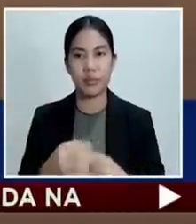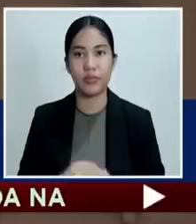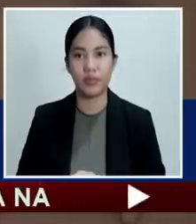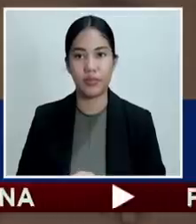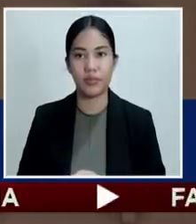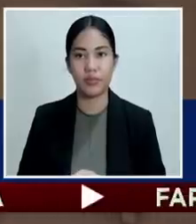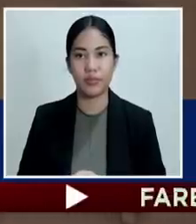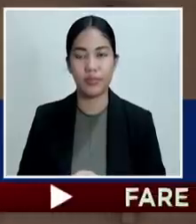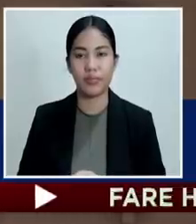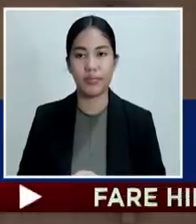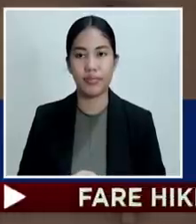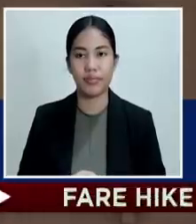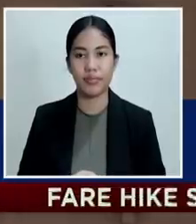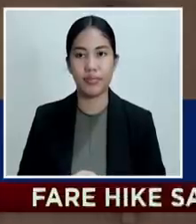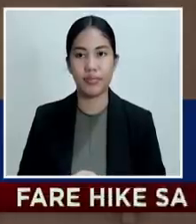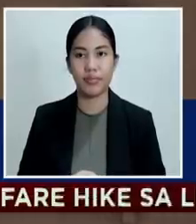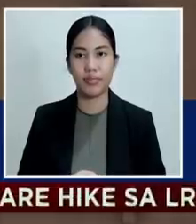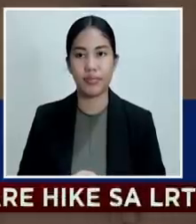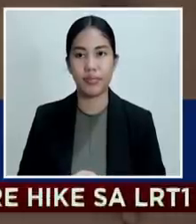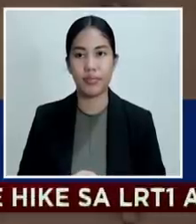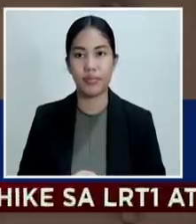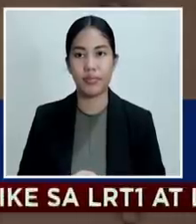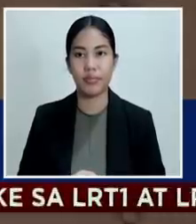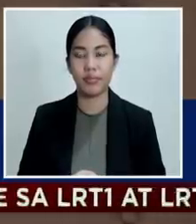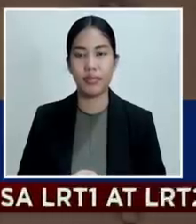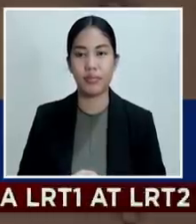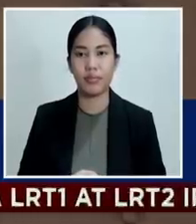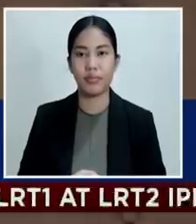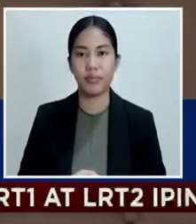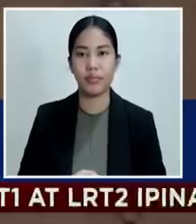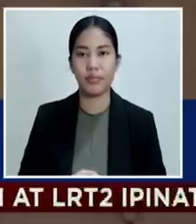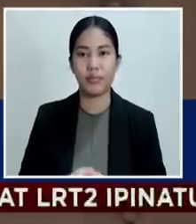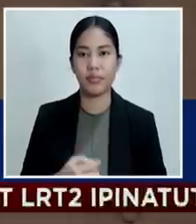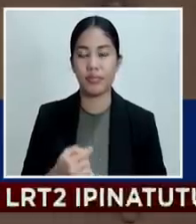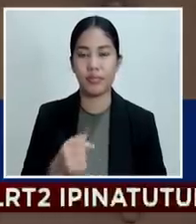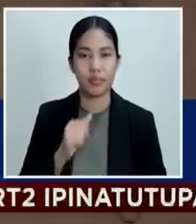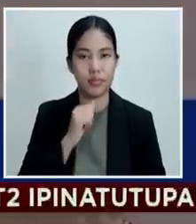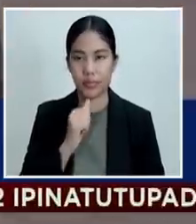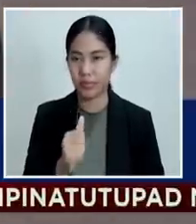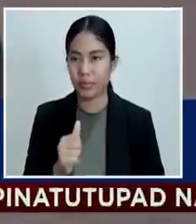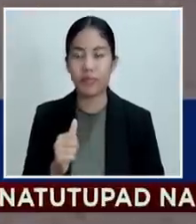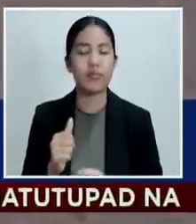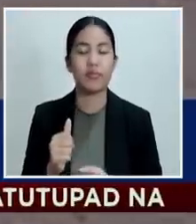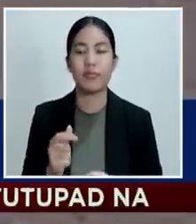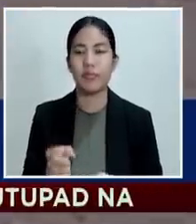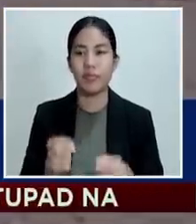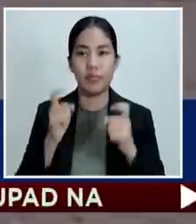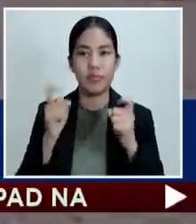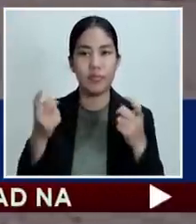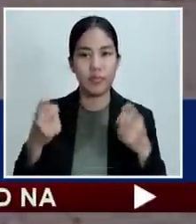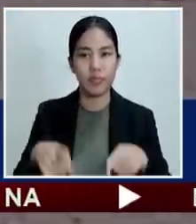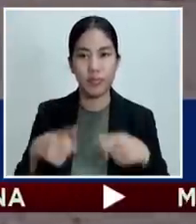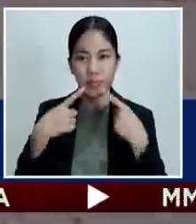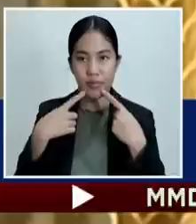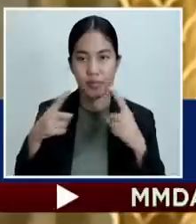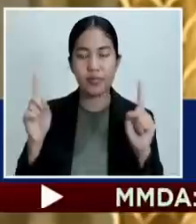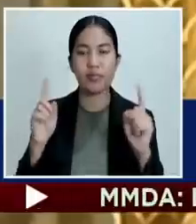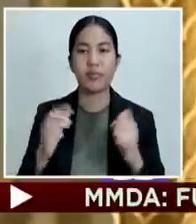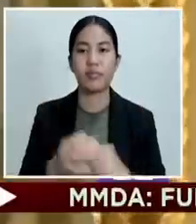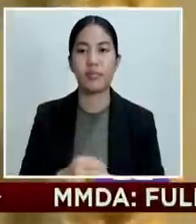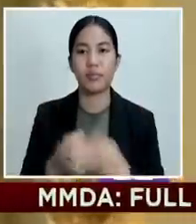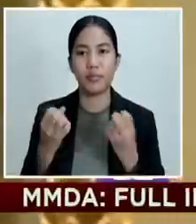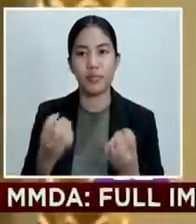receive it. Hindi siya nangyayari overnight. Maraming pagsubok ding binuno